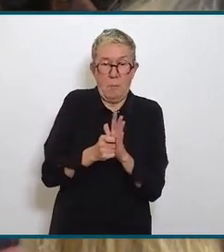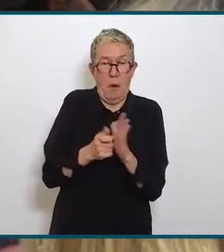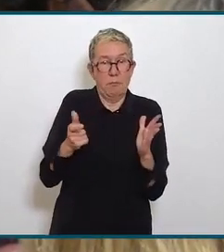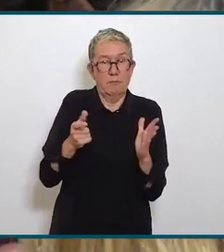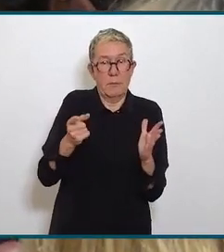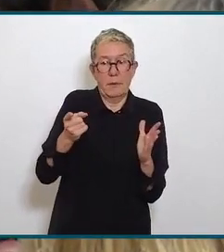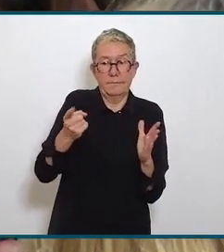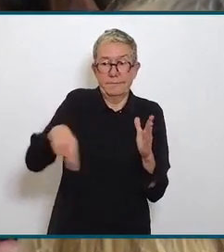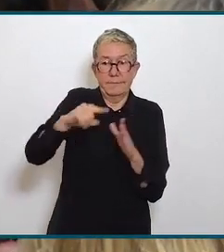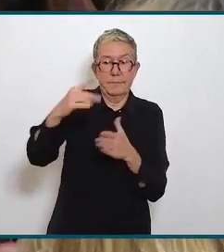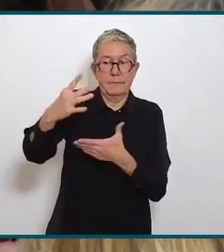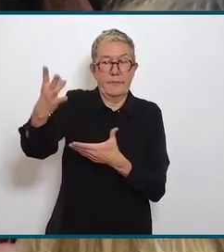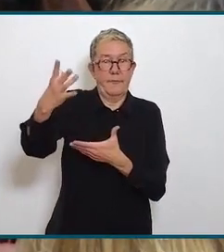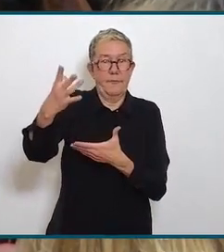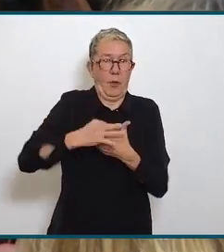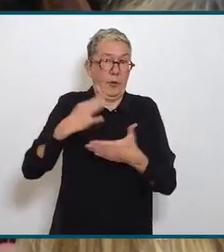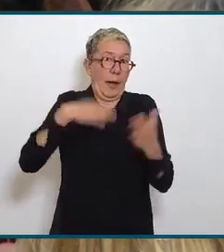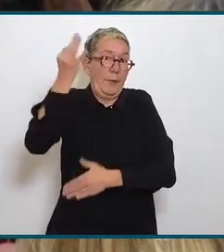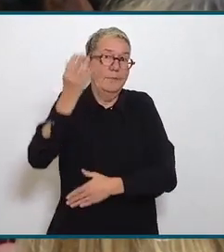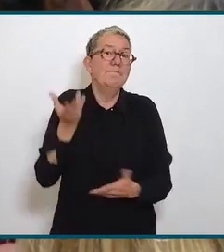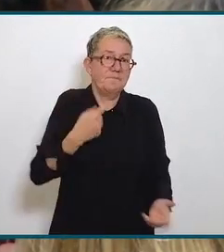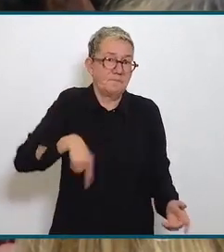les électrices et les électeurs.